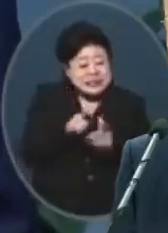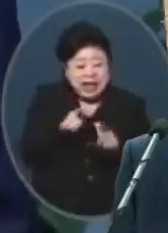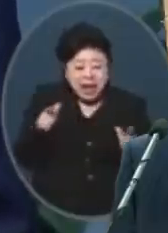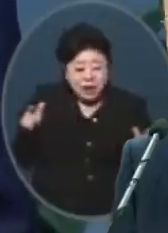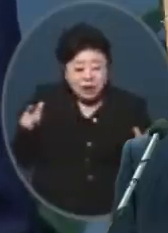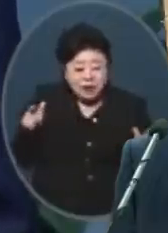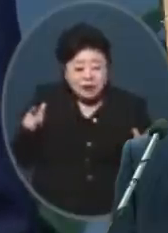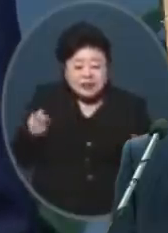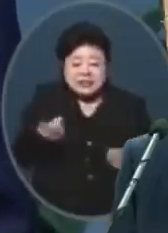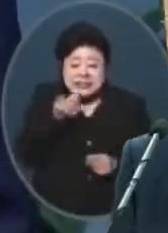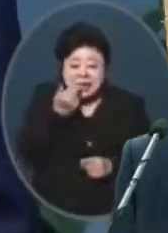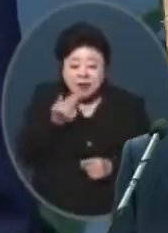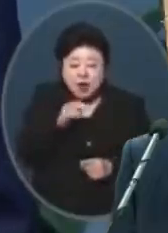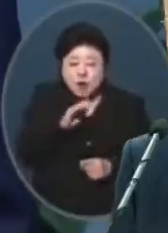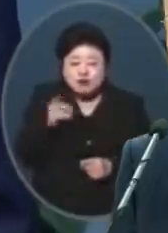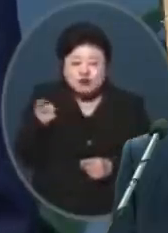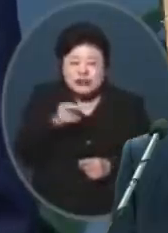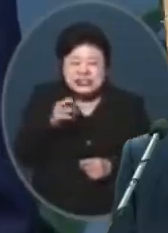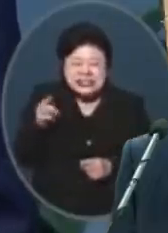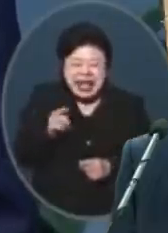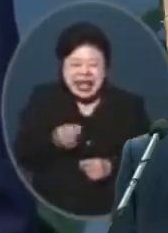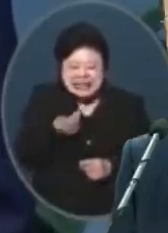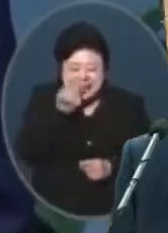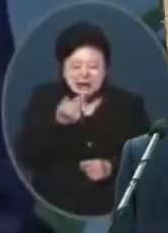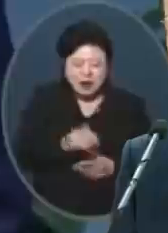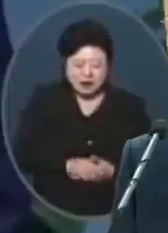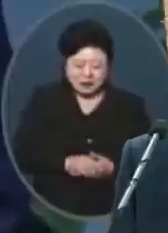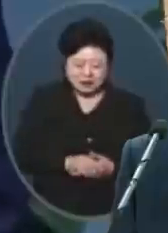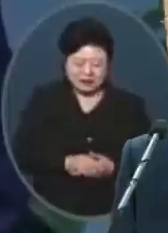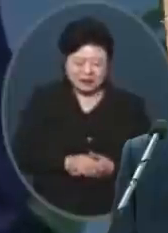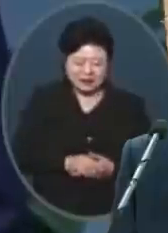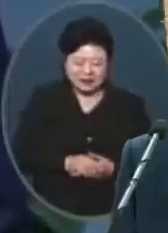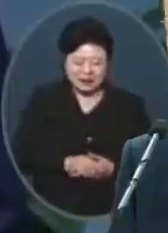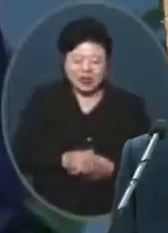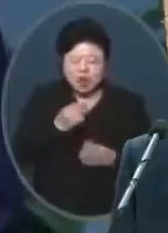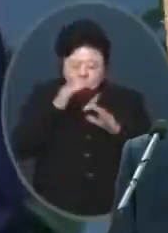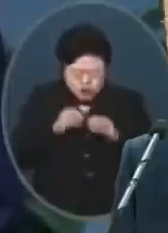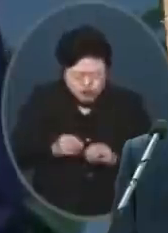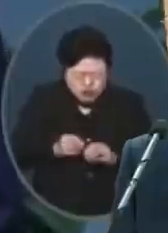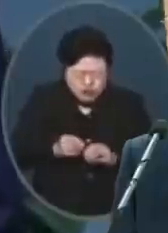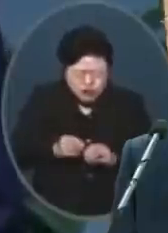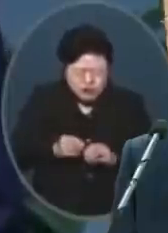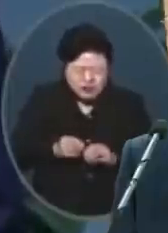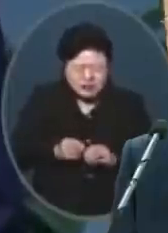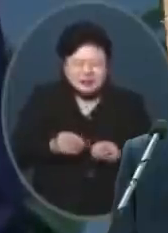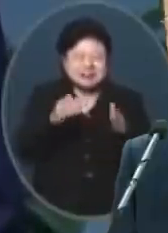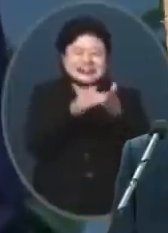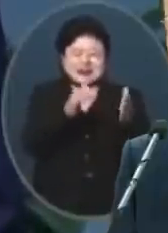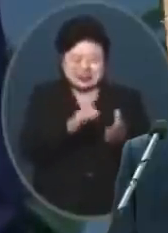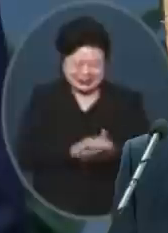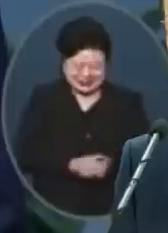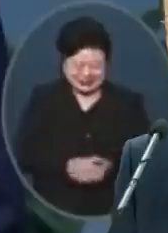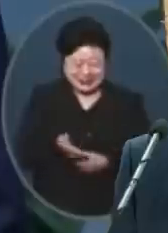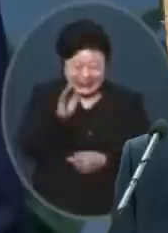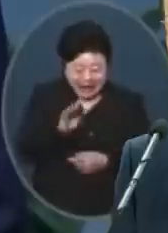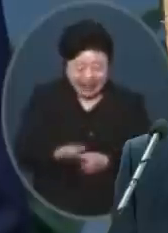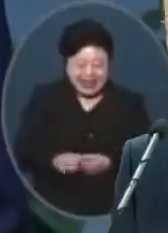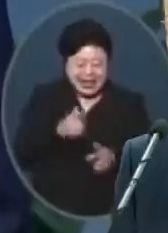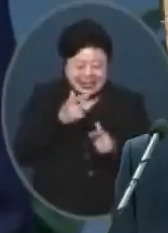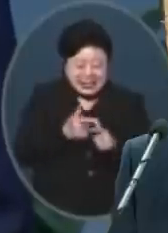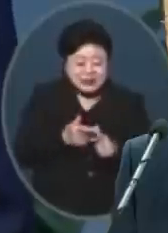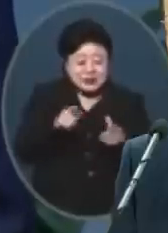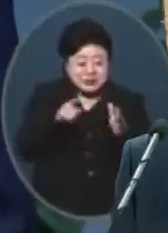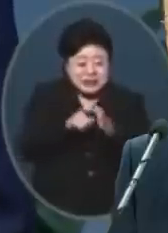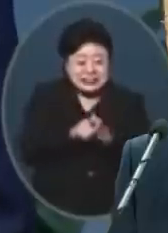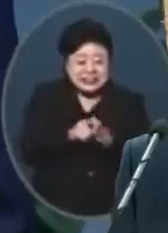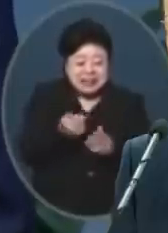믿고 사는 생명 푸시게 생명으로 부수게 하여 북한 꺼져 버리고 만든 그러나